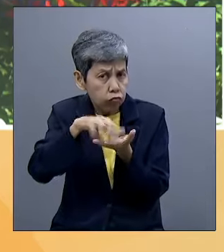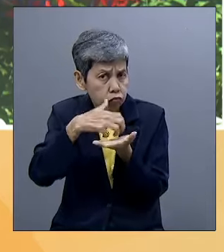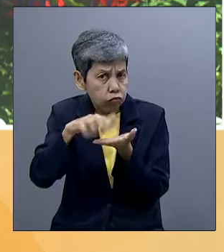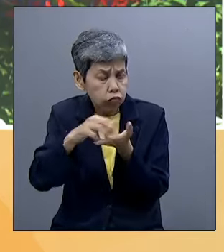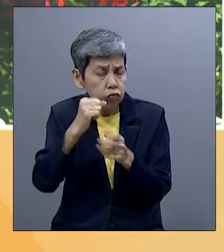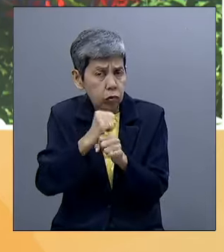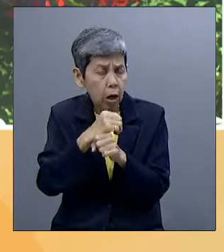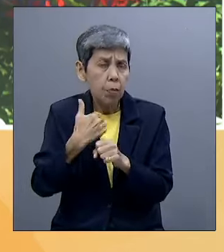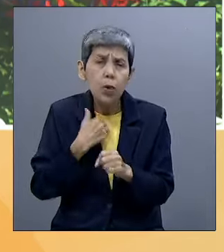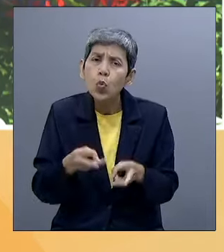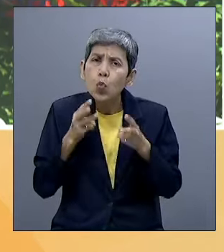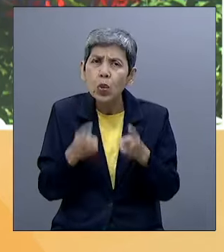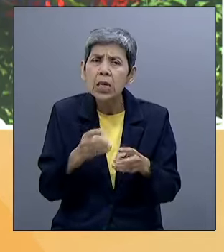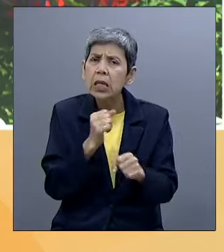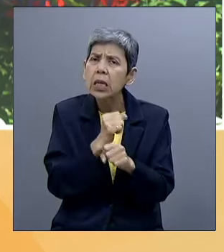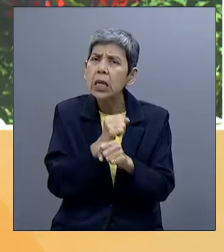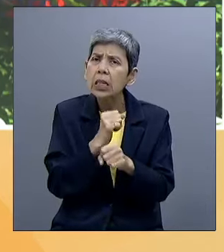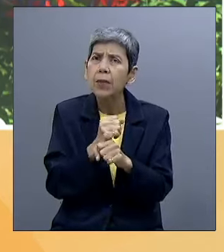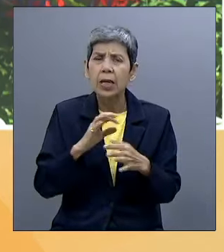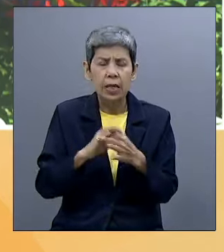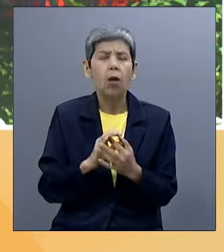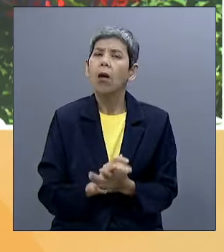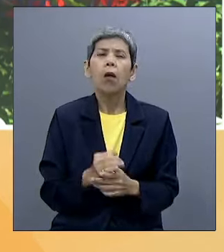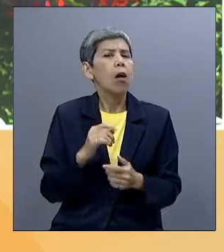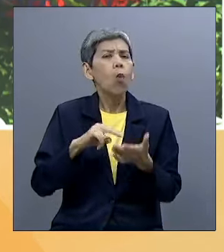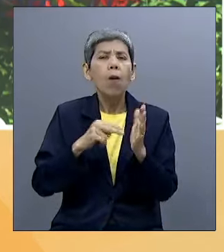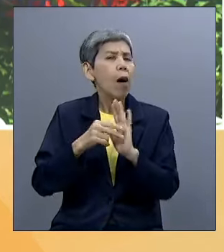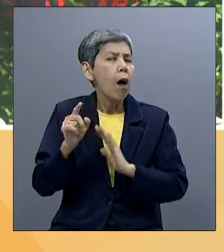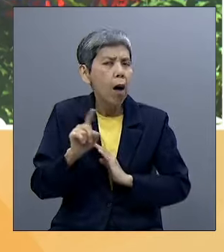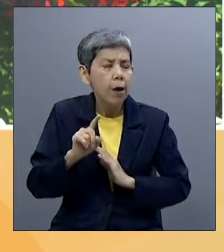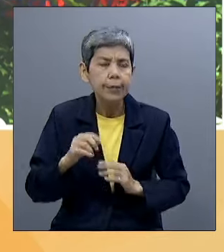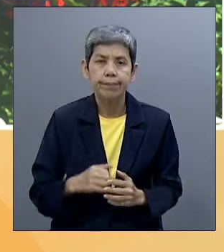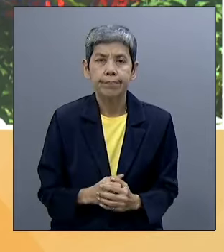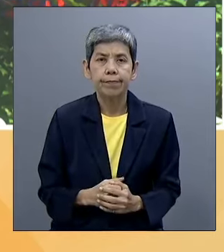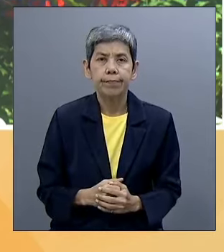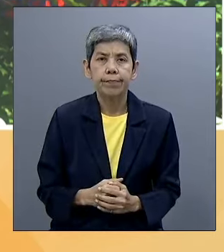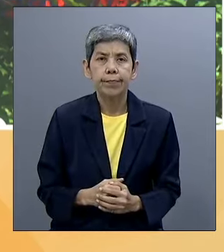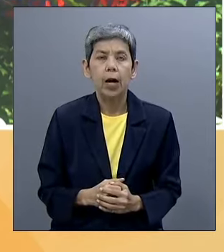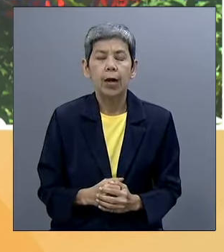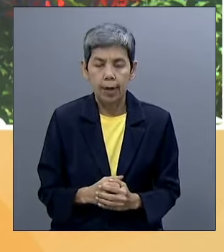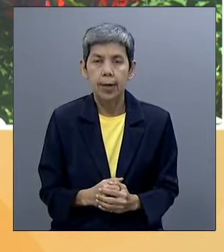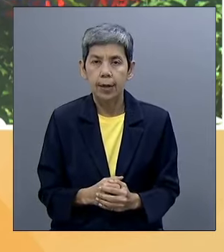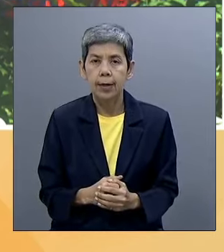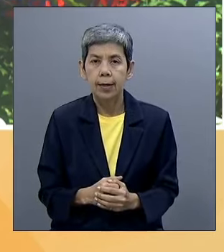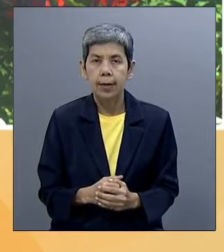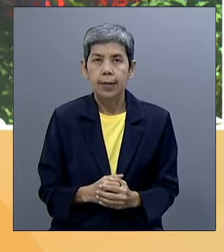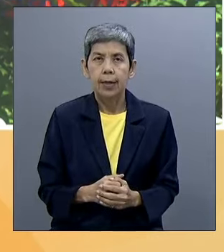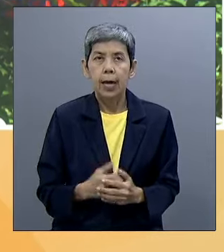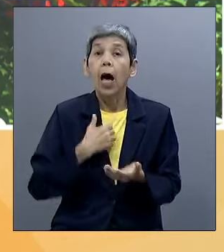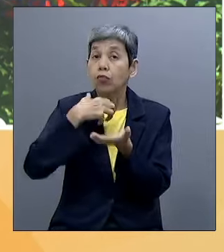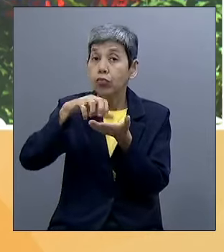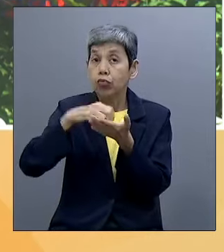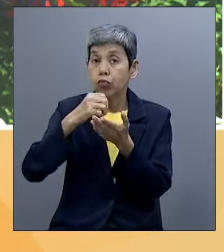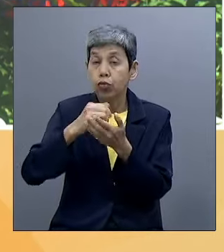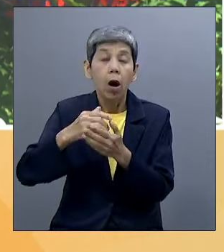ติแล้วหลักใจความสำคัญของแนวคิดนี้มันคืออะไรครับอาจารย์ครับ ครับเอาจริงๆมาท้าวความให้คุณผู้